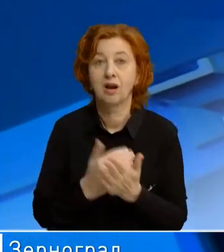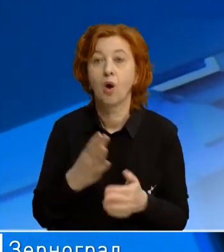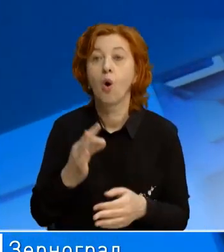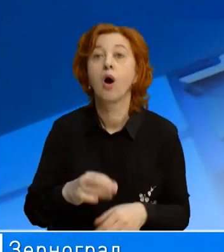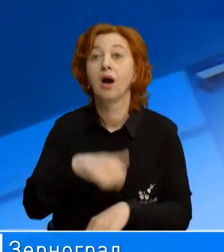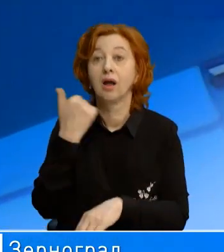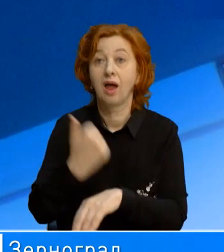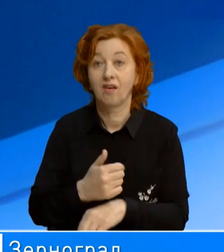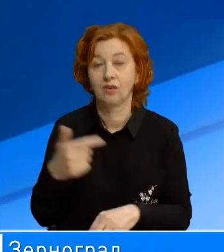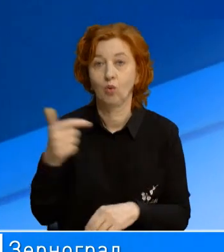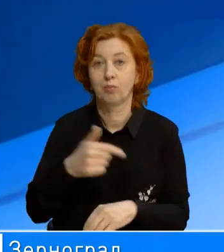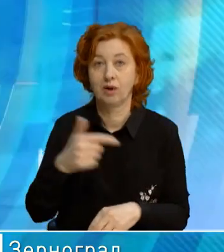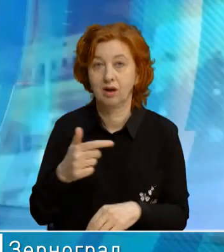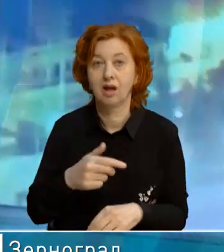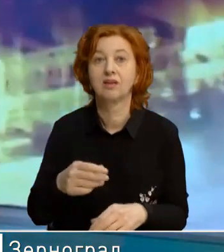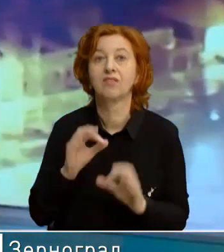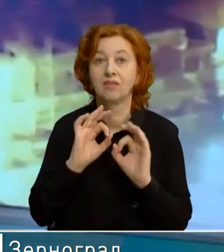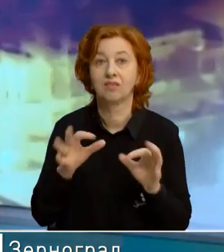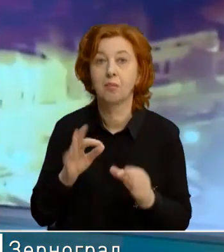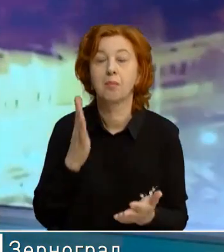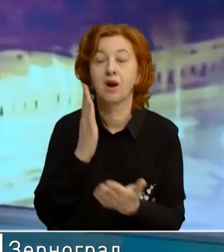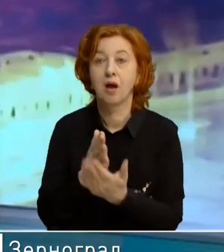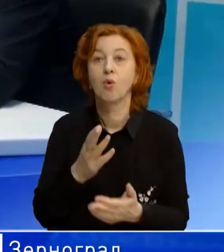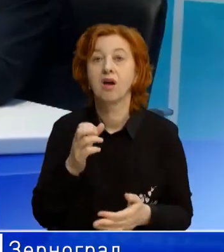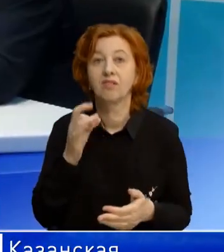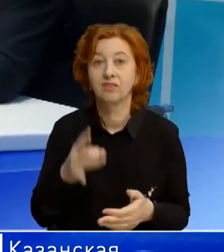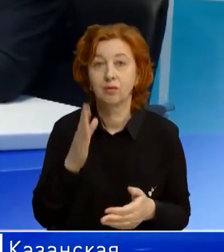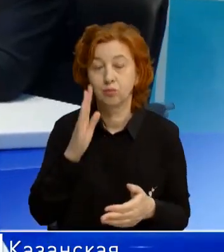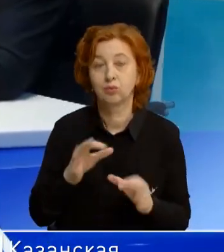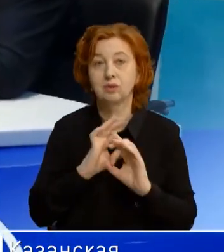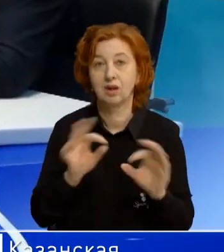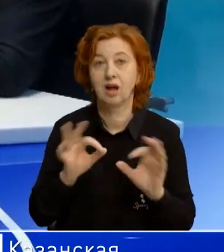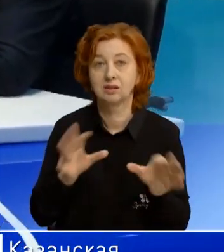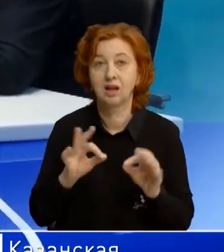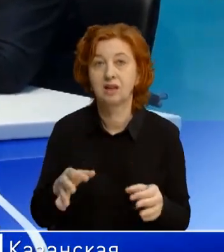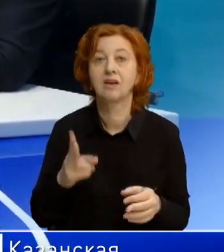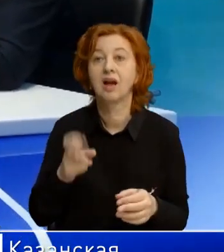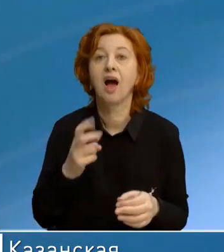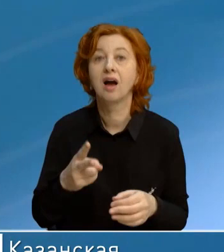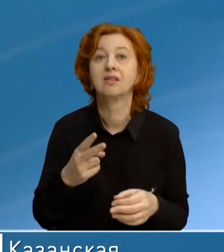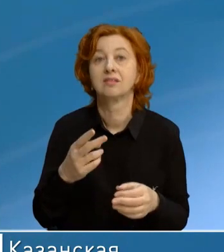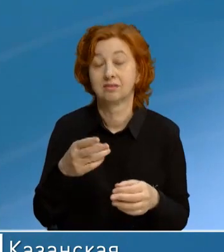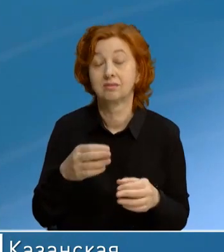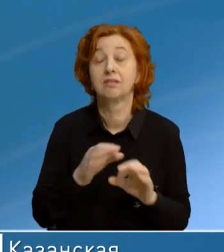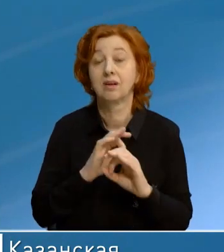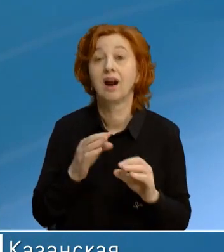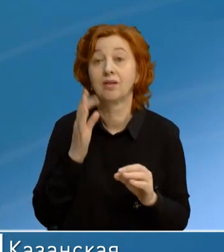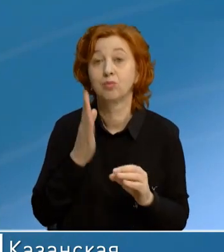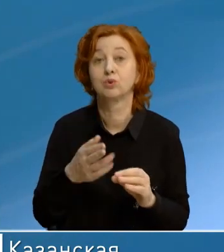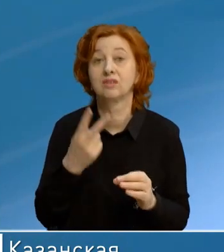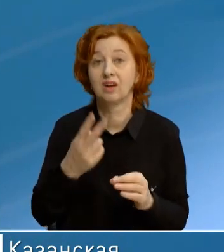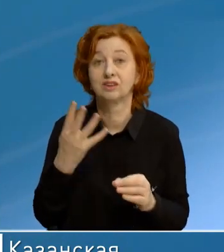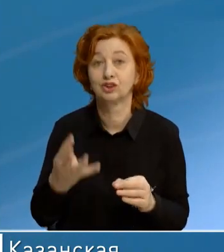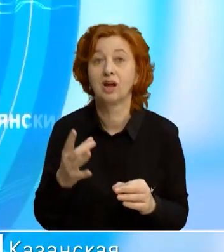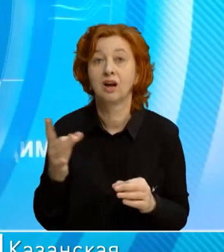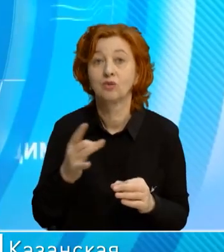главном» с губернатором Ростовской области Василием Голубевым. Прямой эфир впервые пройдет одновременно как на телеканале «Дон 24», так и на радиостанции «ФМ на